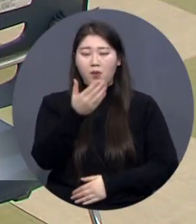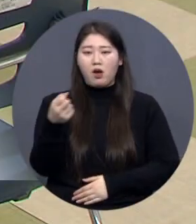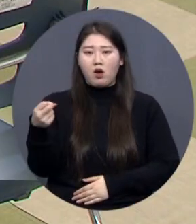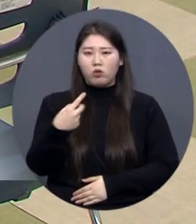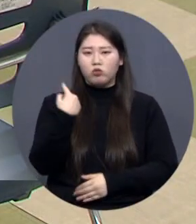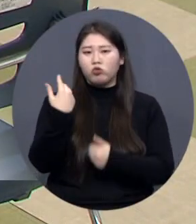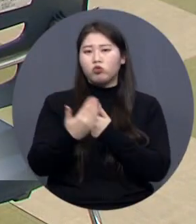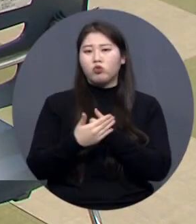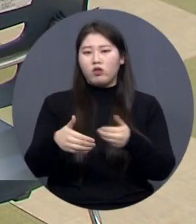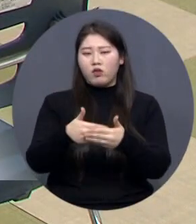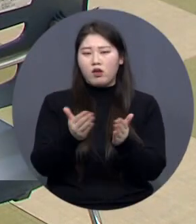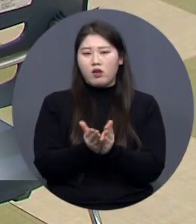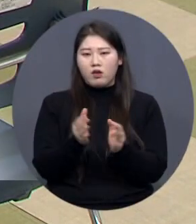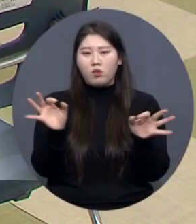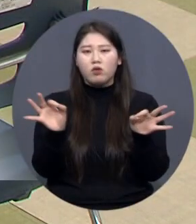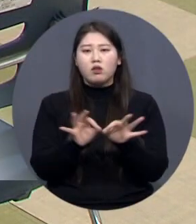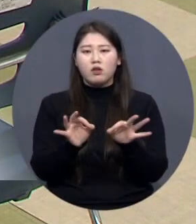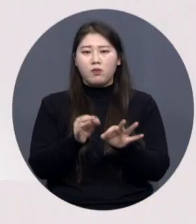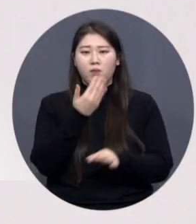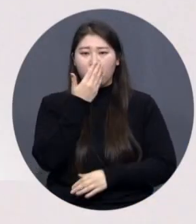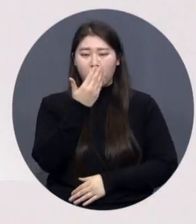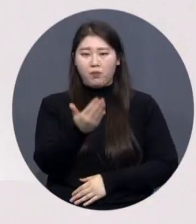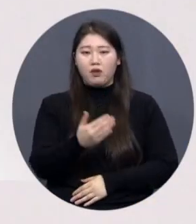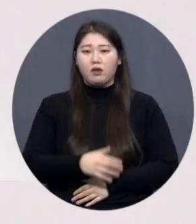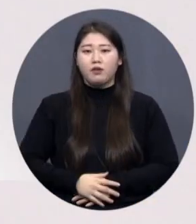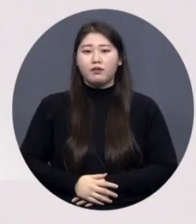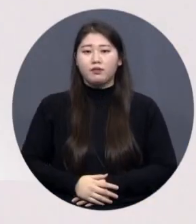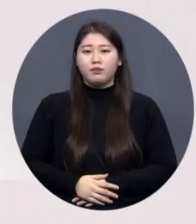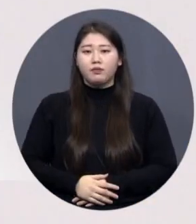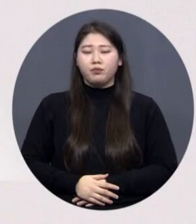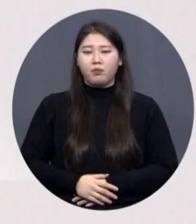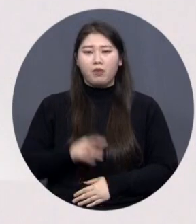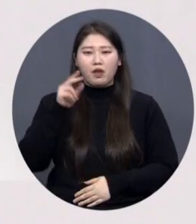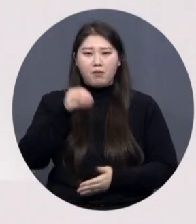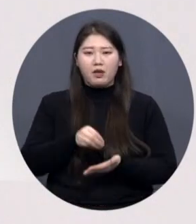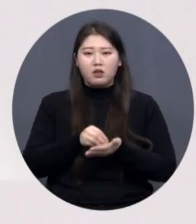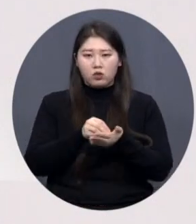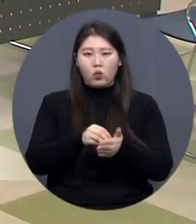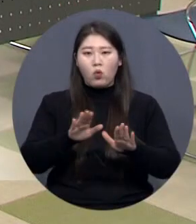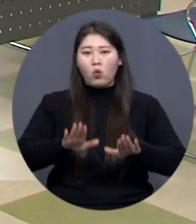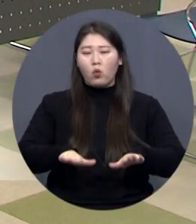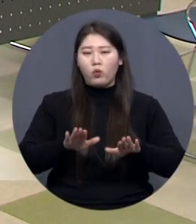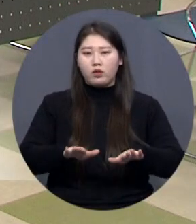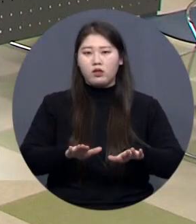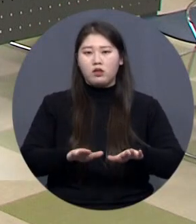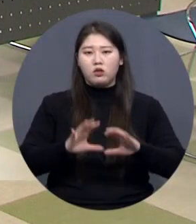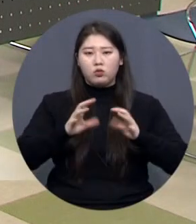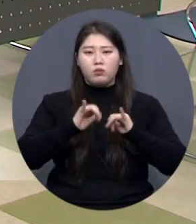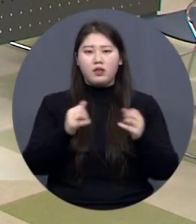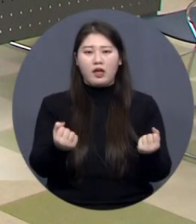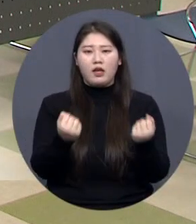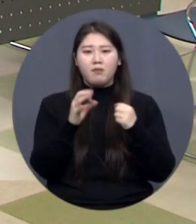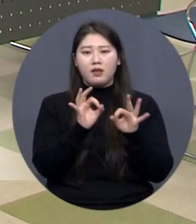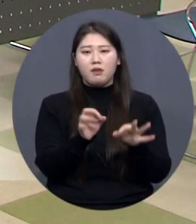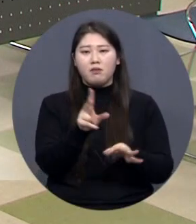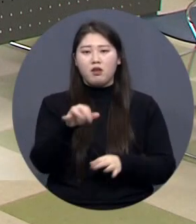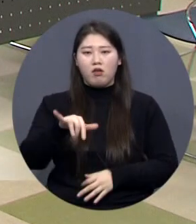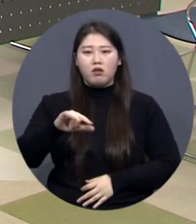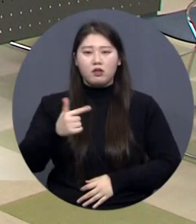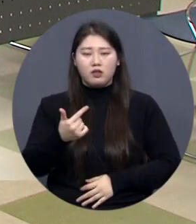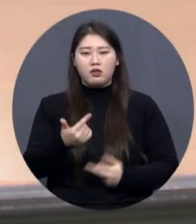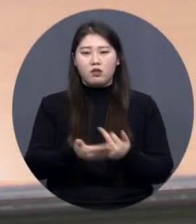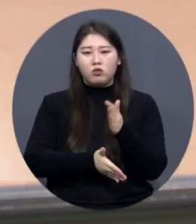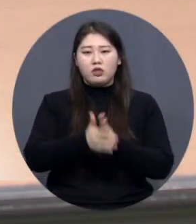후원회를 설립해 정치자금을 모집할 수 있습니다 한편 예비후보 등록 첫날인 오늘 국민의 임 김영진 제주시갑